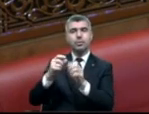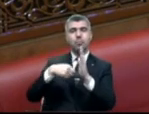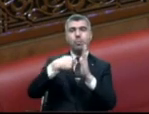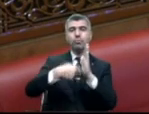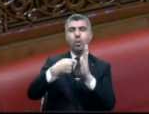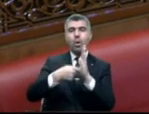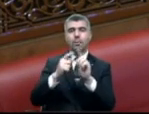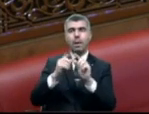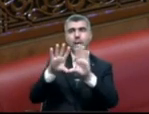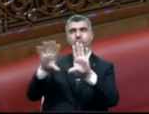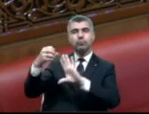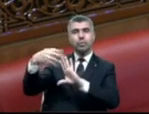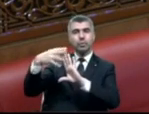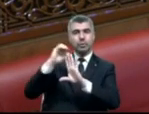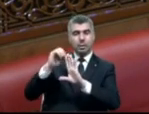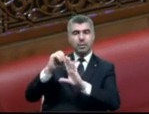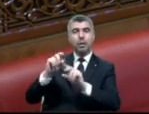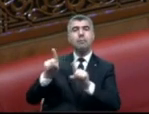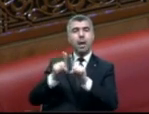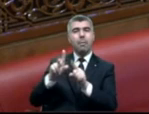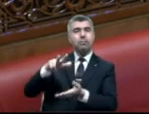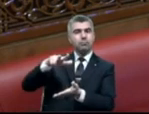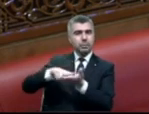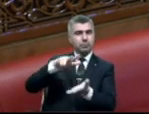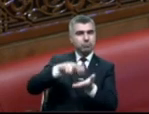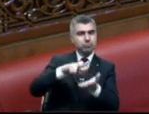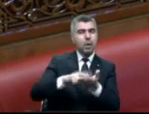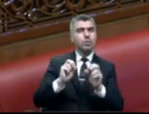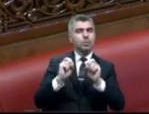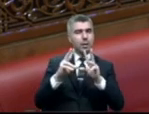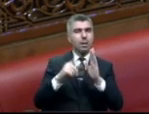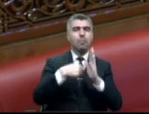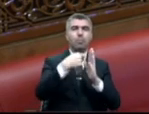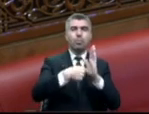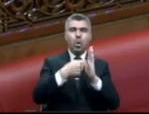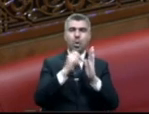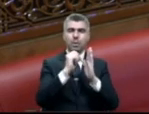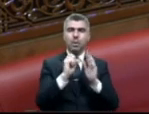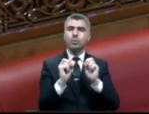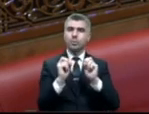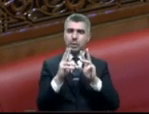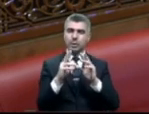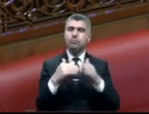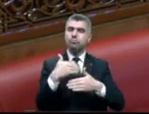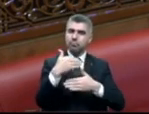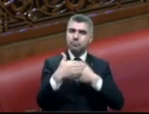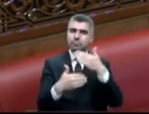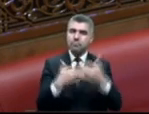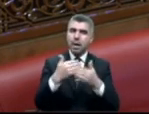الشمسية الذي سيمكن من منح تراخيص إدارية لتطوير مشاريع من الحجم المتوسط والصغير، وبالتالي